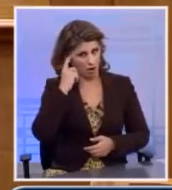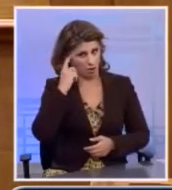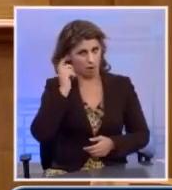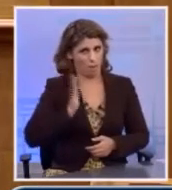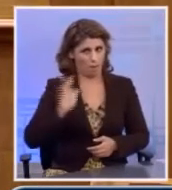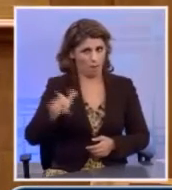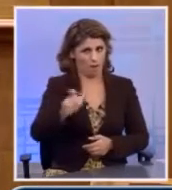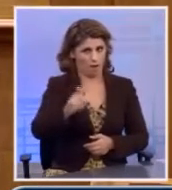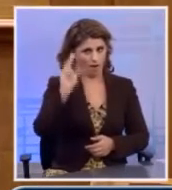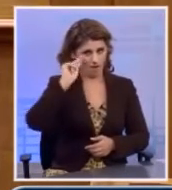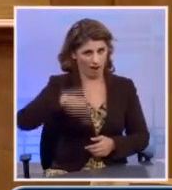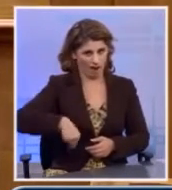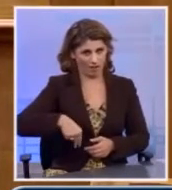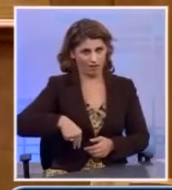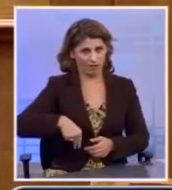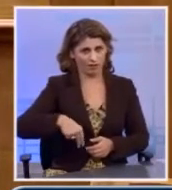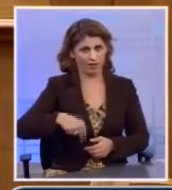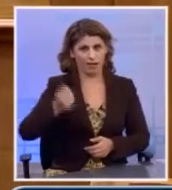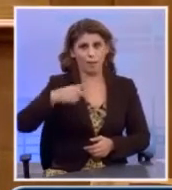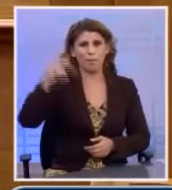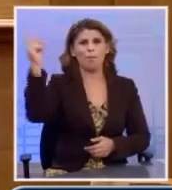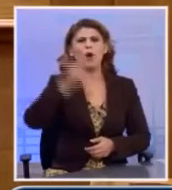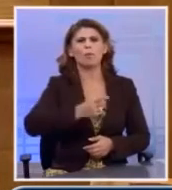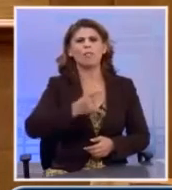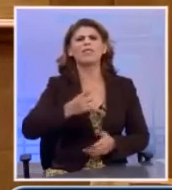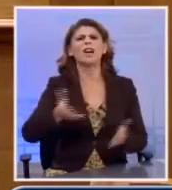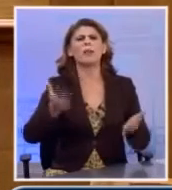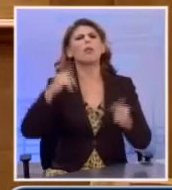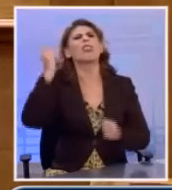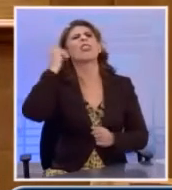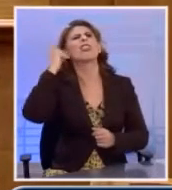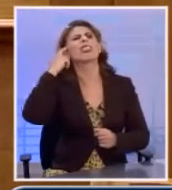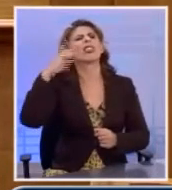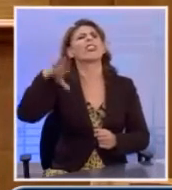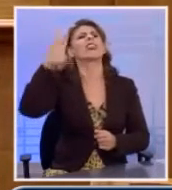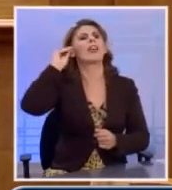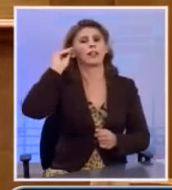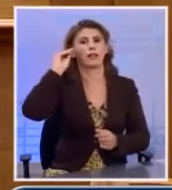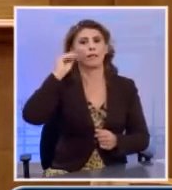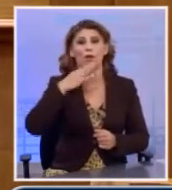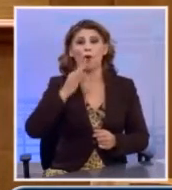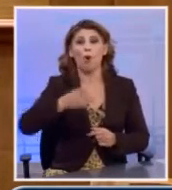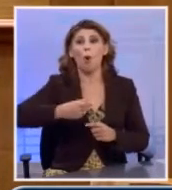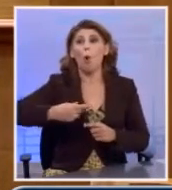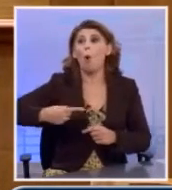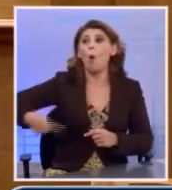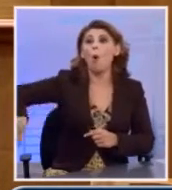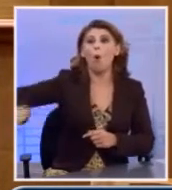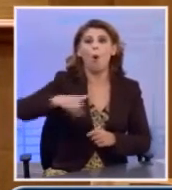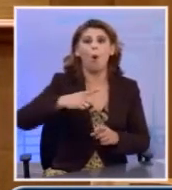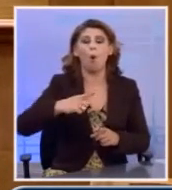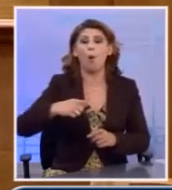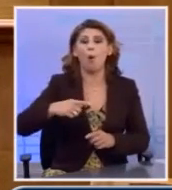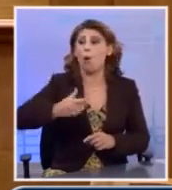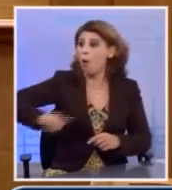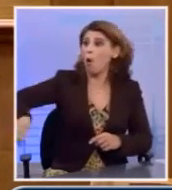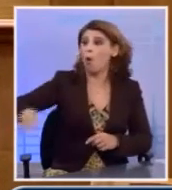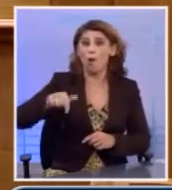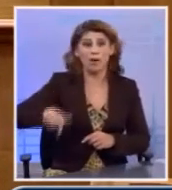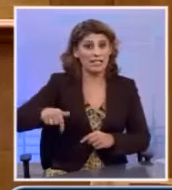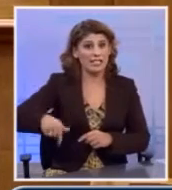χαζούς ή αδαείς πλειοψηφία, όπως κάποτε είχατε πει? Γιατί όλοι σήμερα ξαφνικά